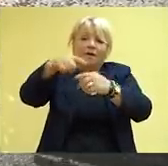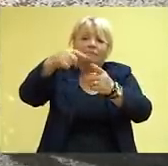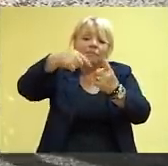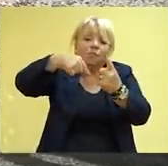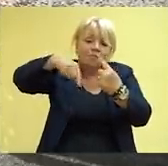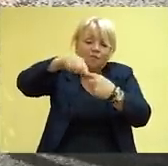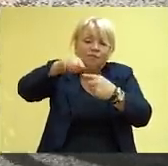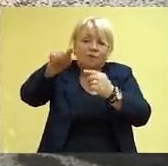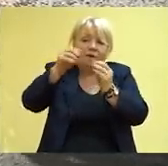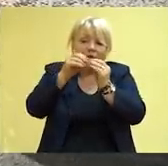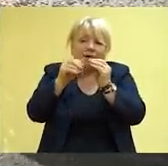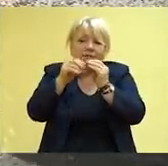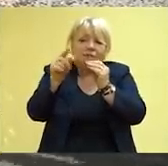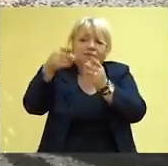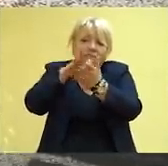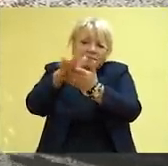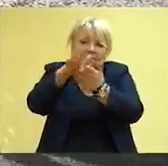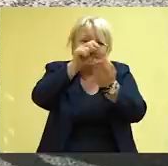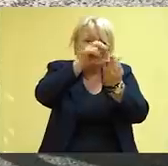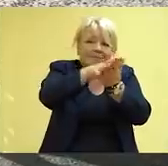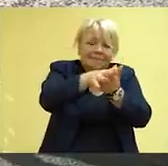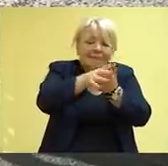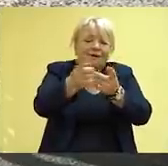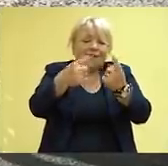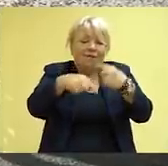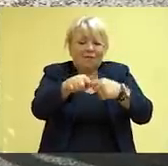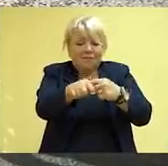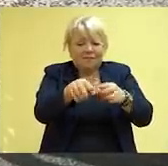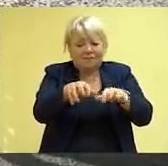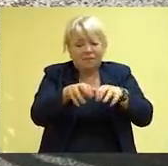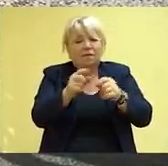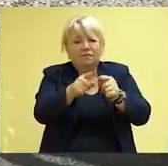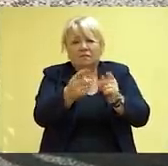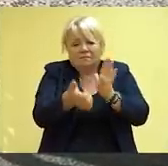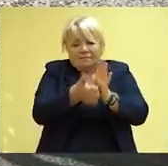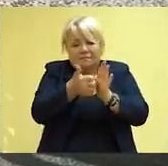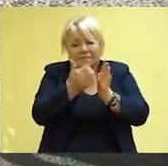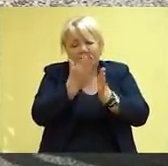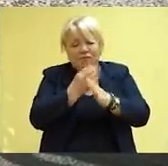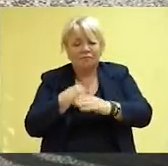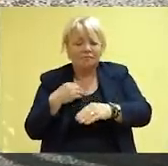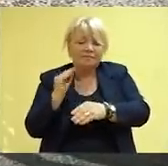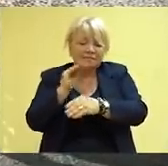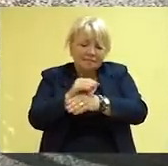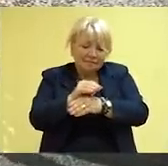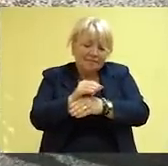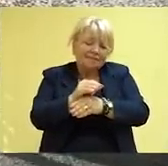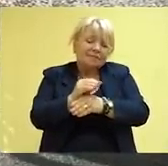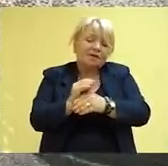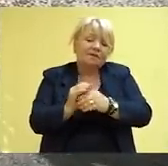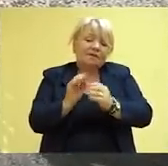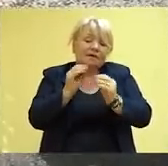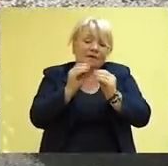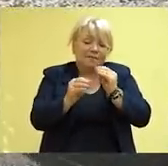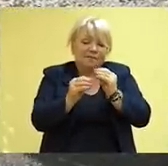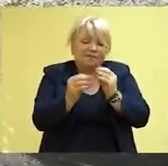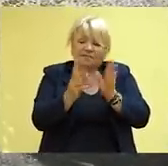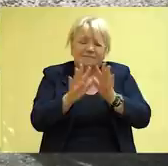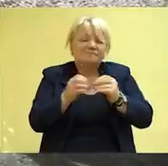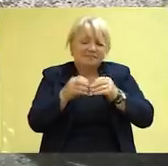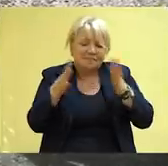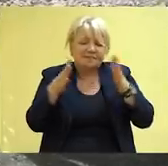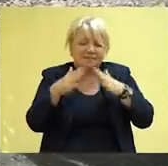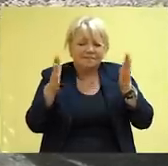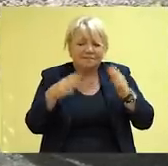მერე ხო კიდე შომა ჩაიდო, კიდე ხარჯები იყო ცალკე და ბაზარი არ არის. ნუ ახლა იმას ინფორმაციას დავამატებ